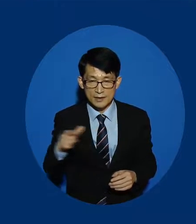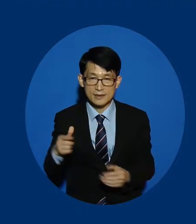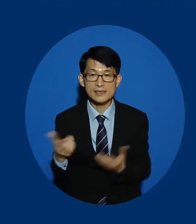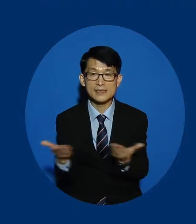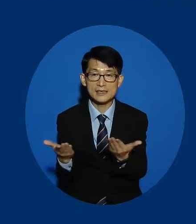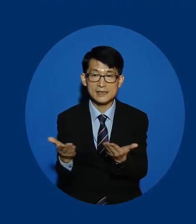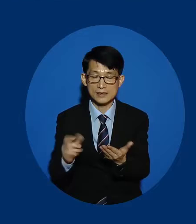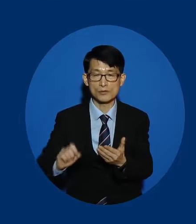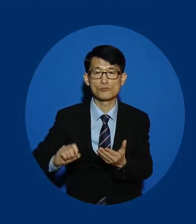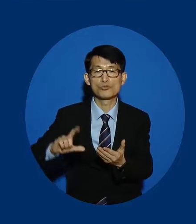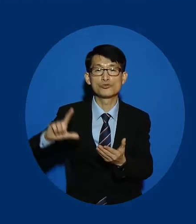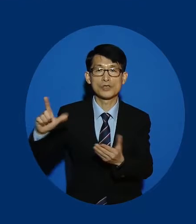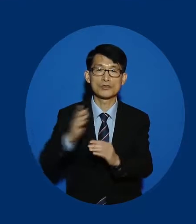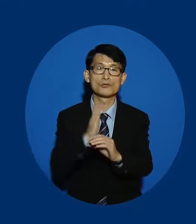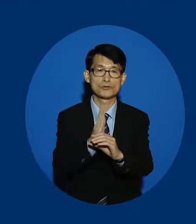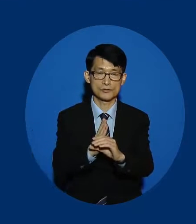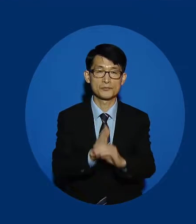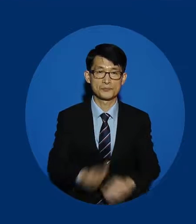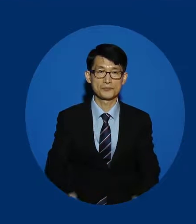좀 뜨는 형태입니다.